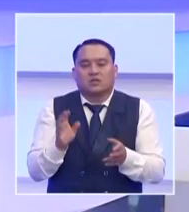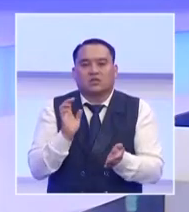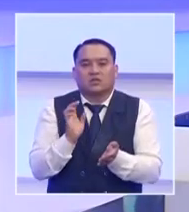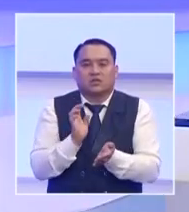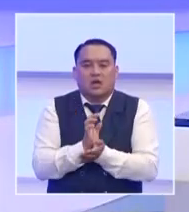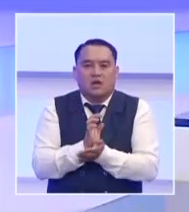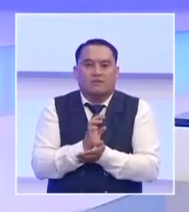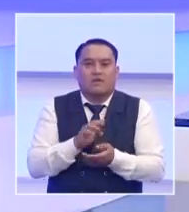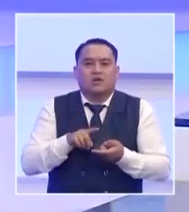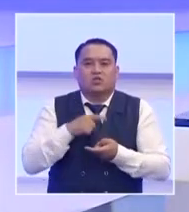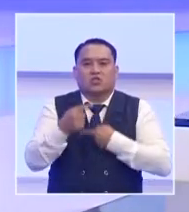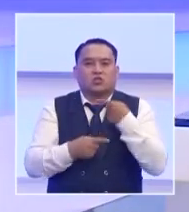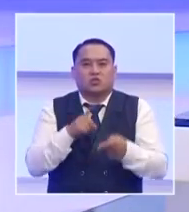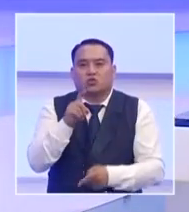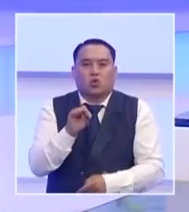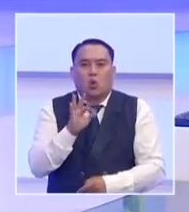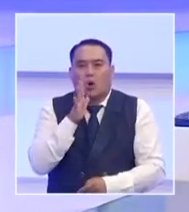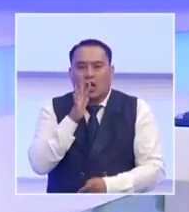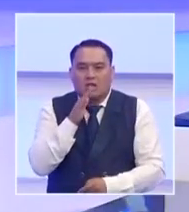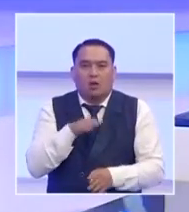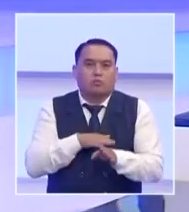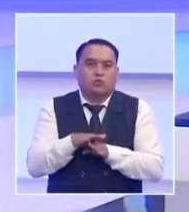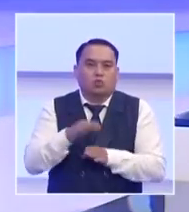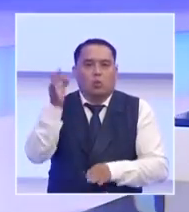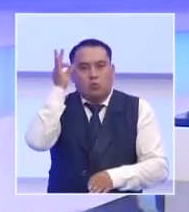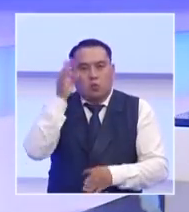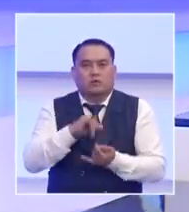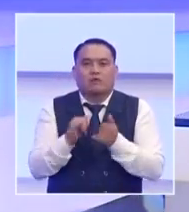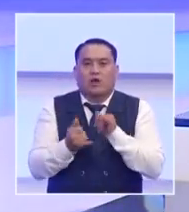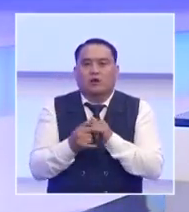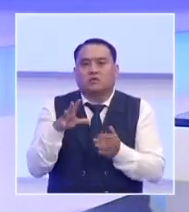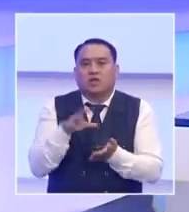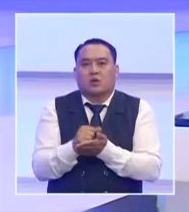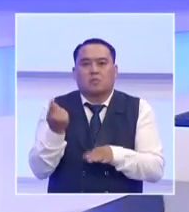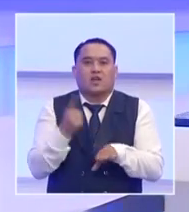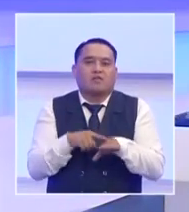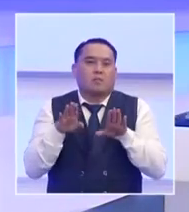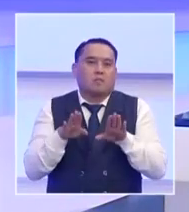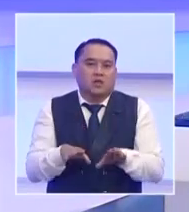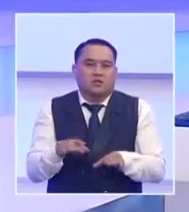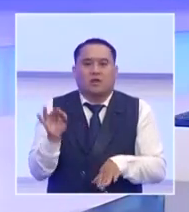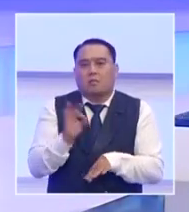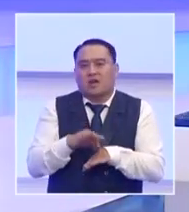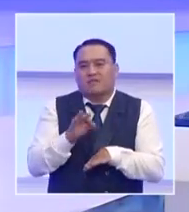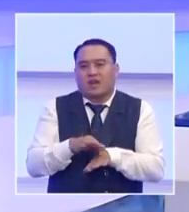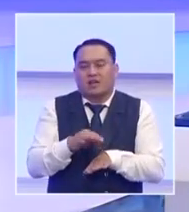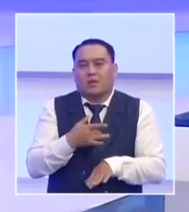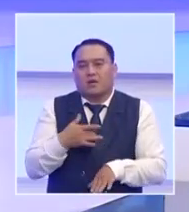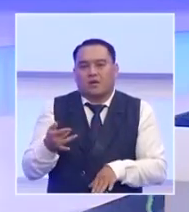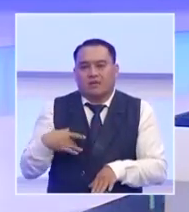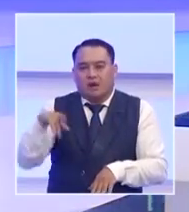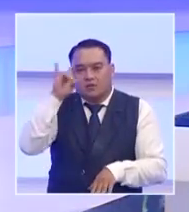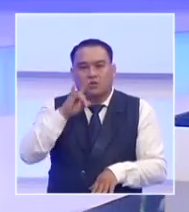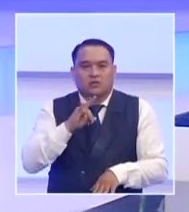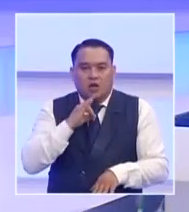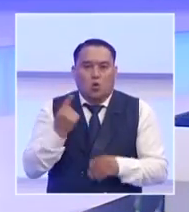возможно только через 100 лет заполним восточный казахстан занимает лидирующие позиции по онкологическим заболеванием стране